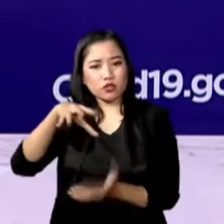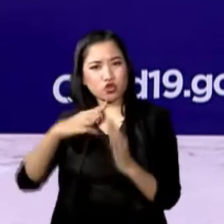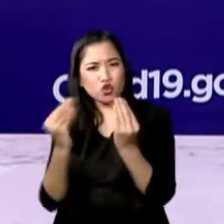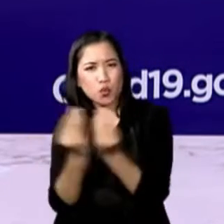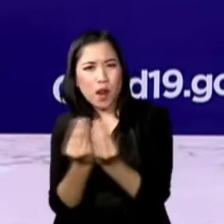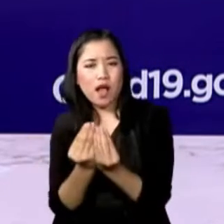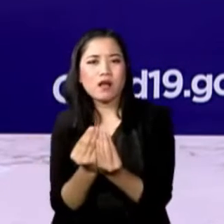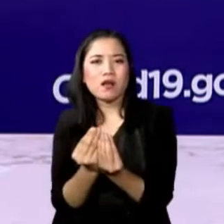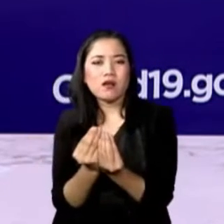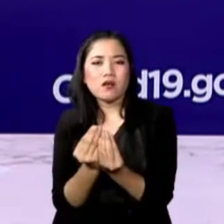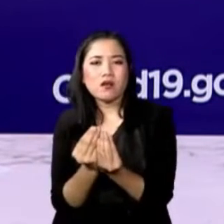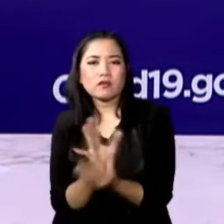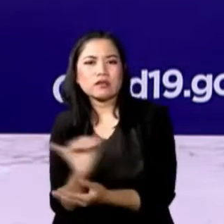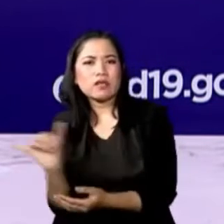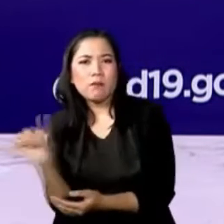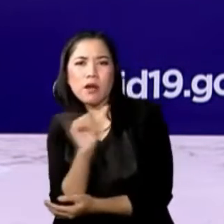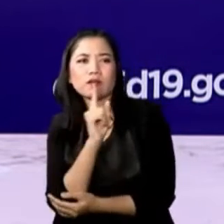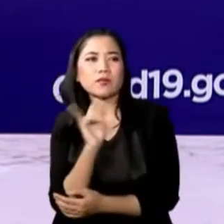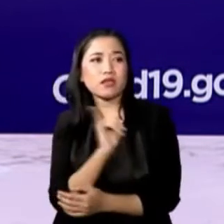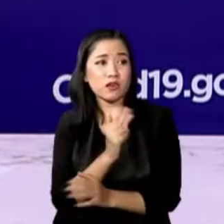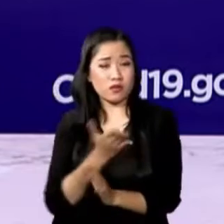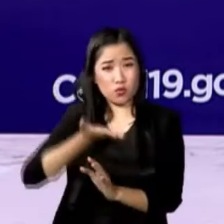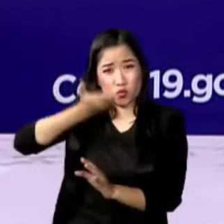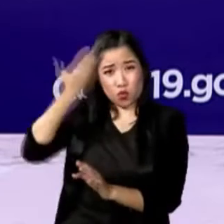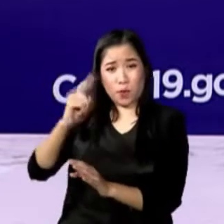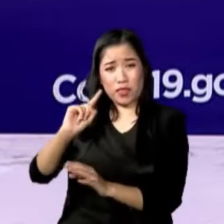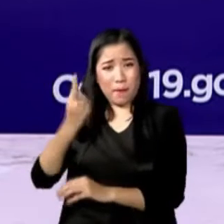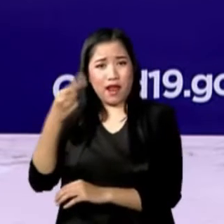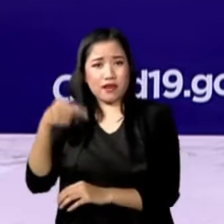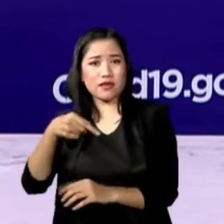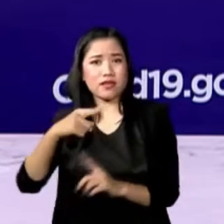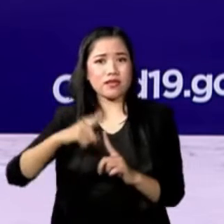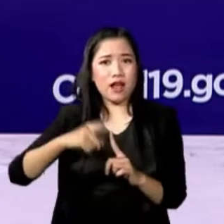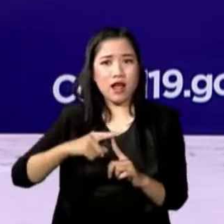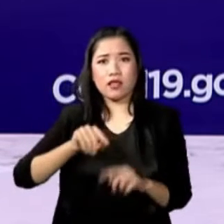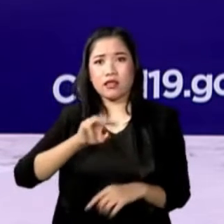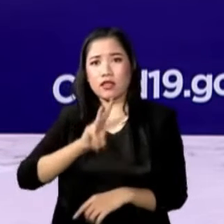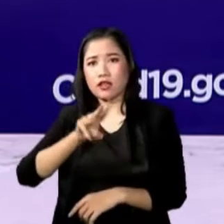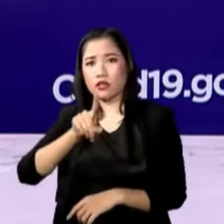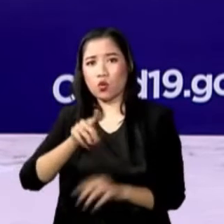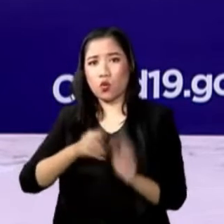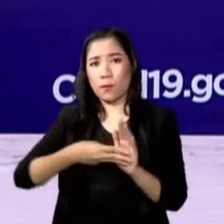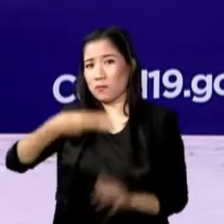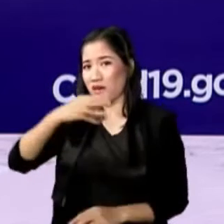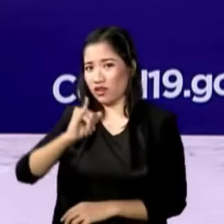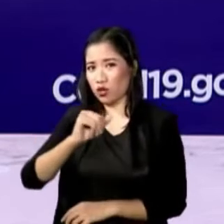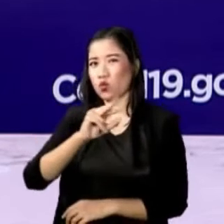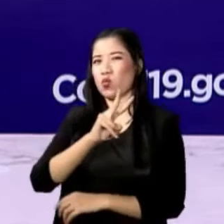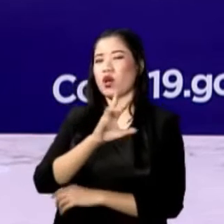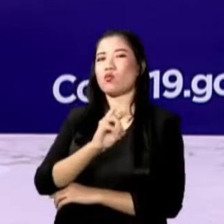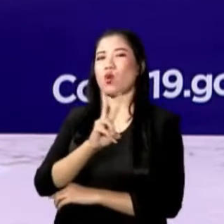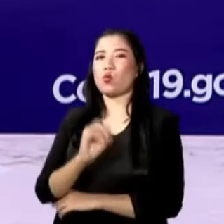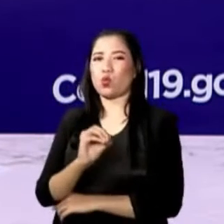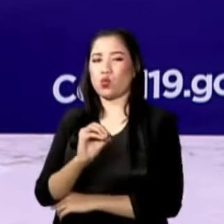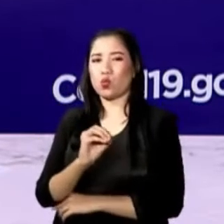sama pada awal perhitungan zonasi risiko dilakukan, yaitu pada tanggal 31 Mei 2020